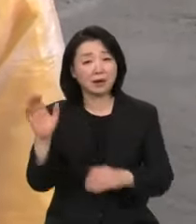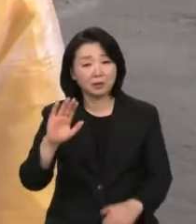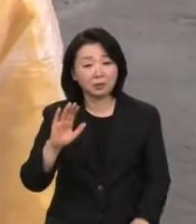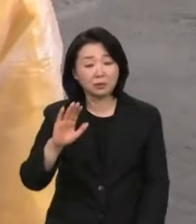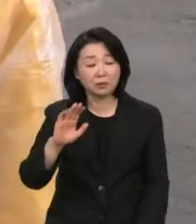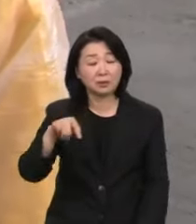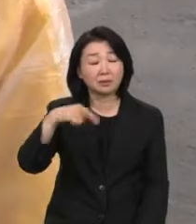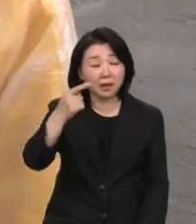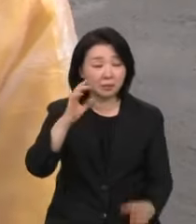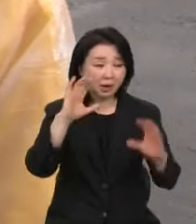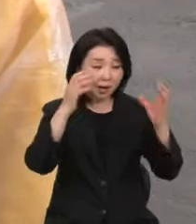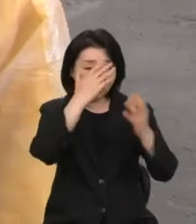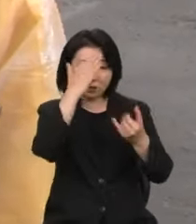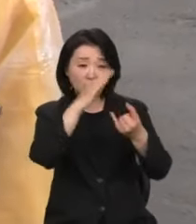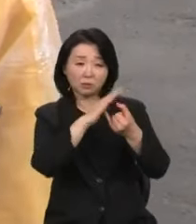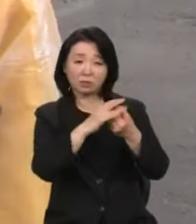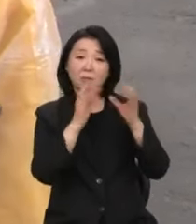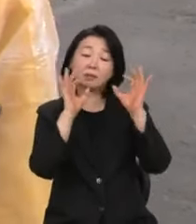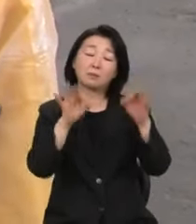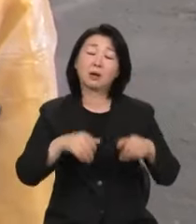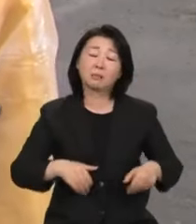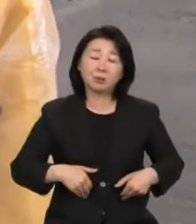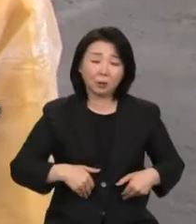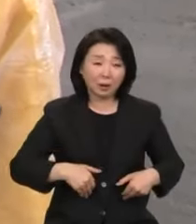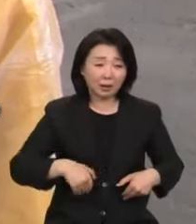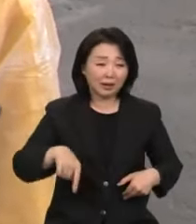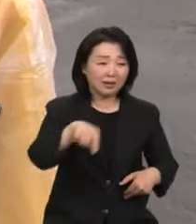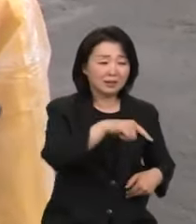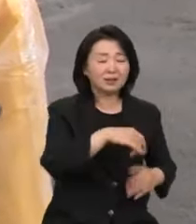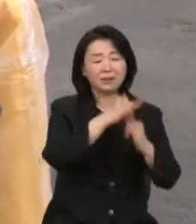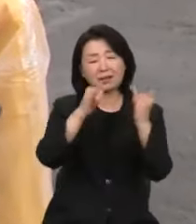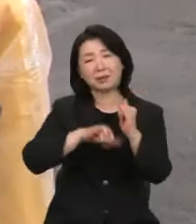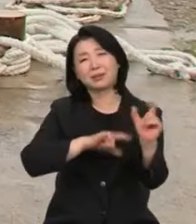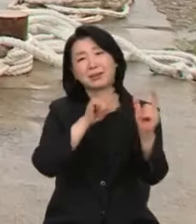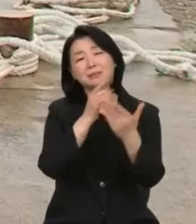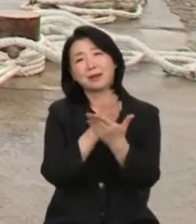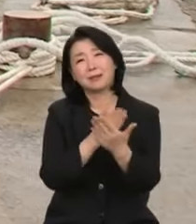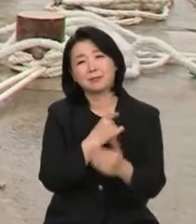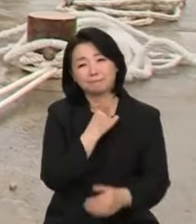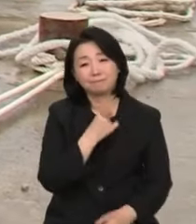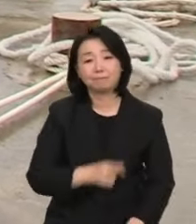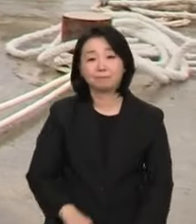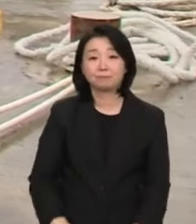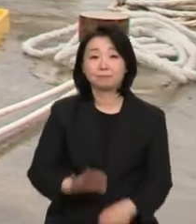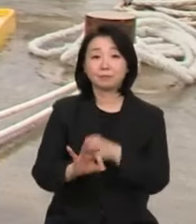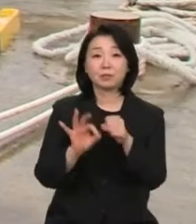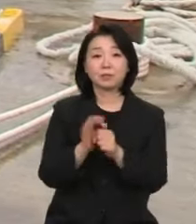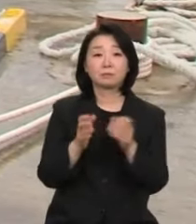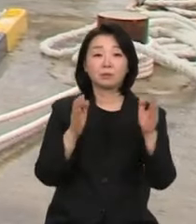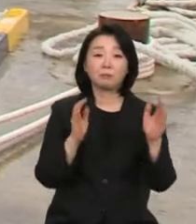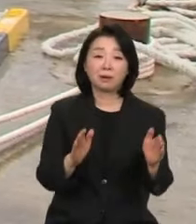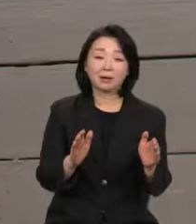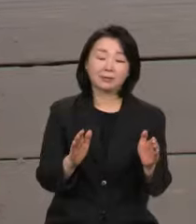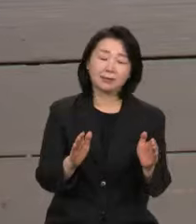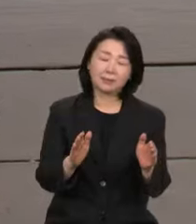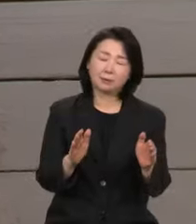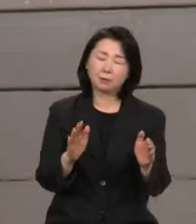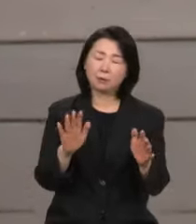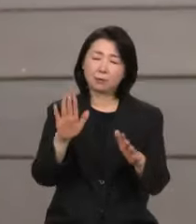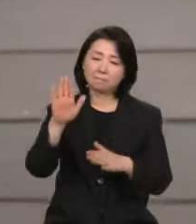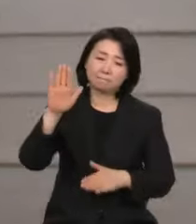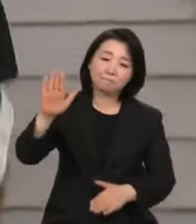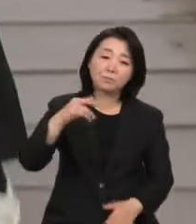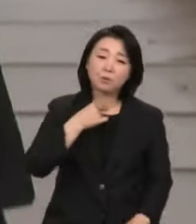많이 봐서 너희들은 좀 이런 사회에는 안 살았으면. 10년 만에 이제 한 걸음 나아가려는